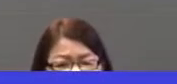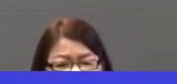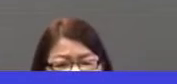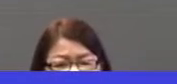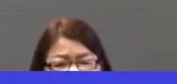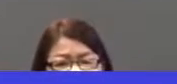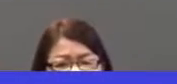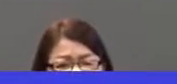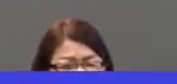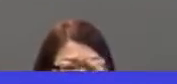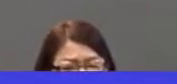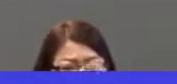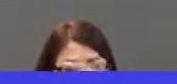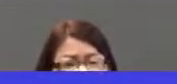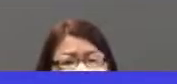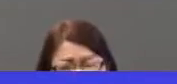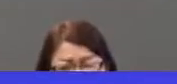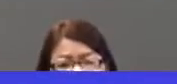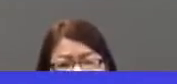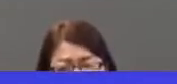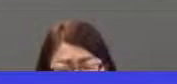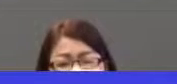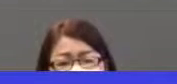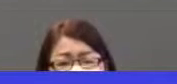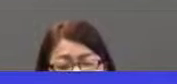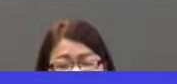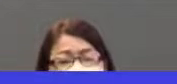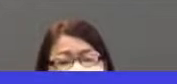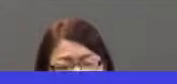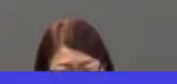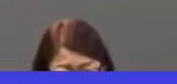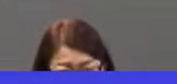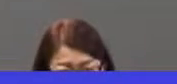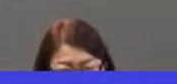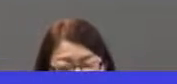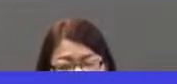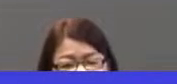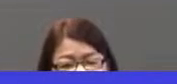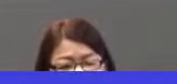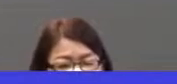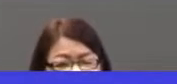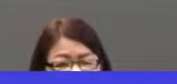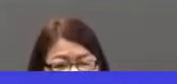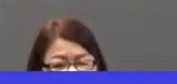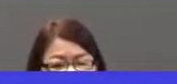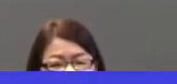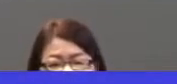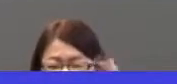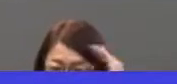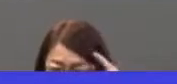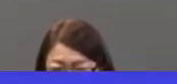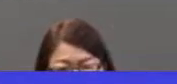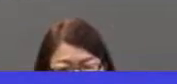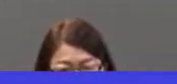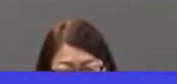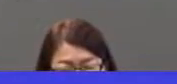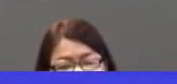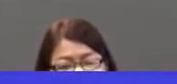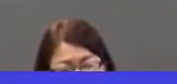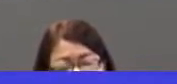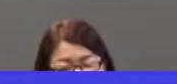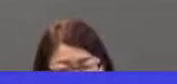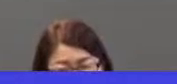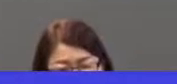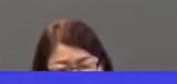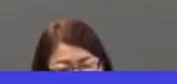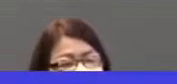นาจในการทุจริตสร้างความเสียหายแก่รัฐมาตรา151นี่แหละปัจจุบันถูกศาลอาญาคดีทุจริตและประพฤติมิชอบภาค2